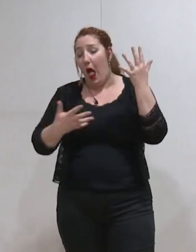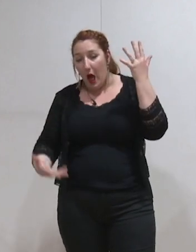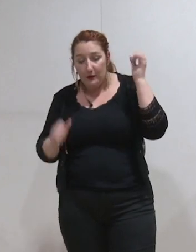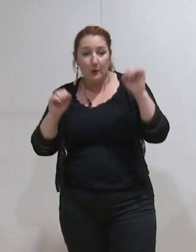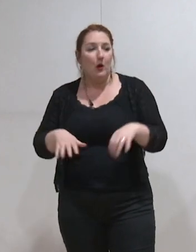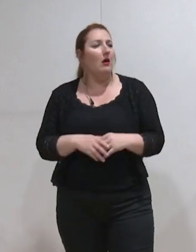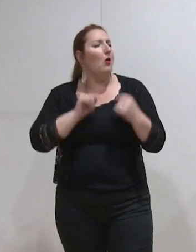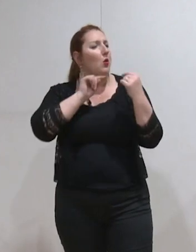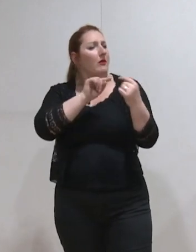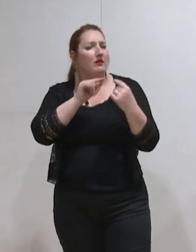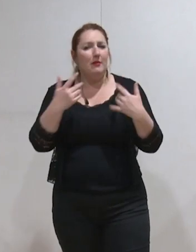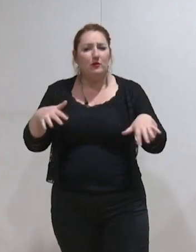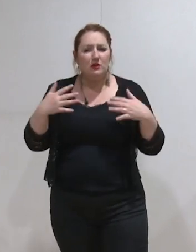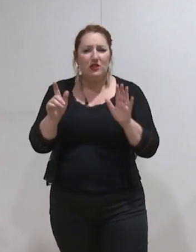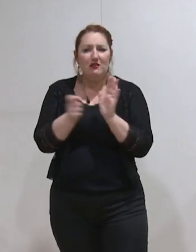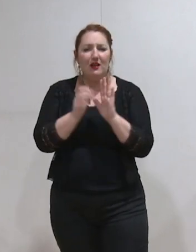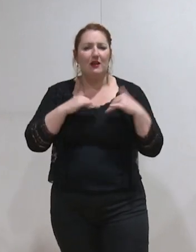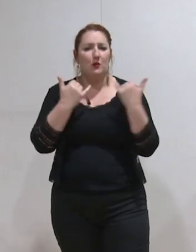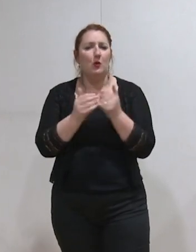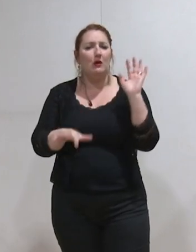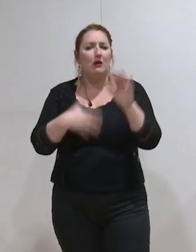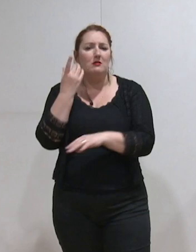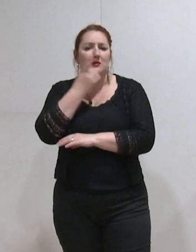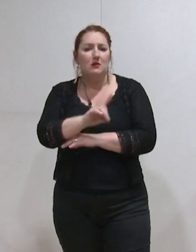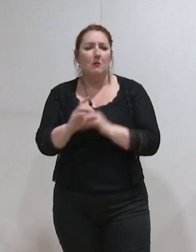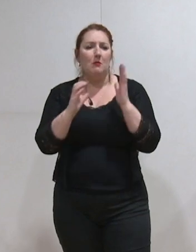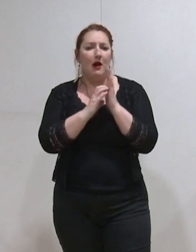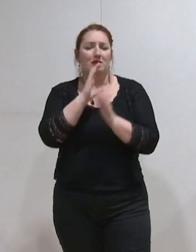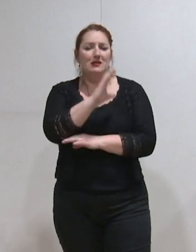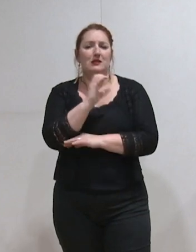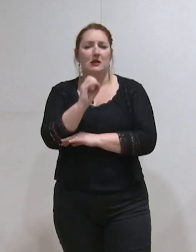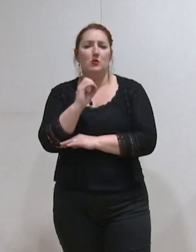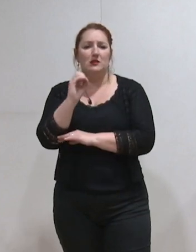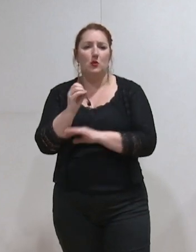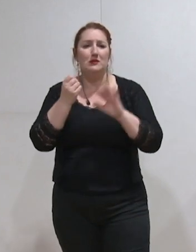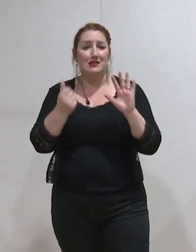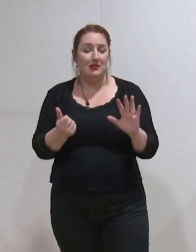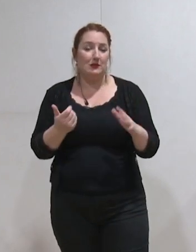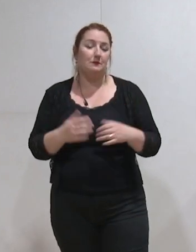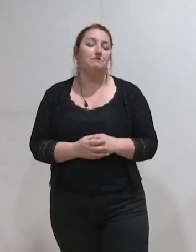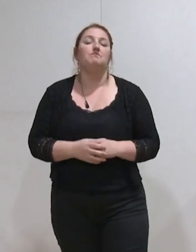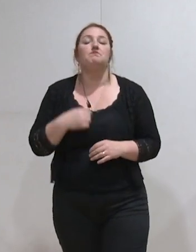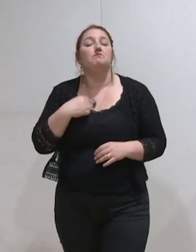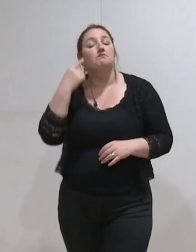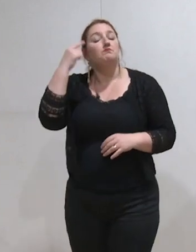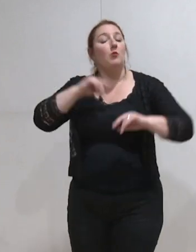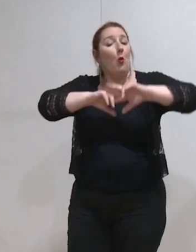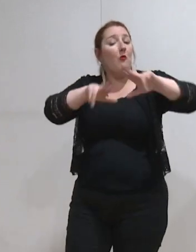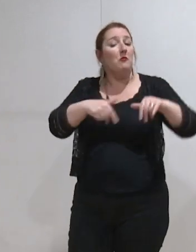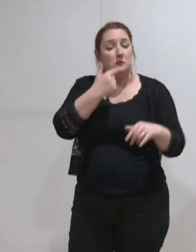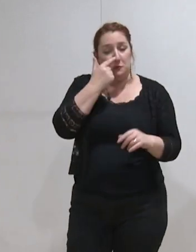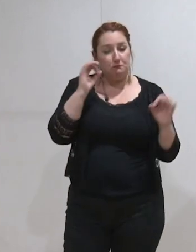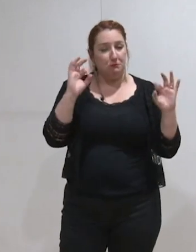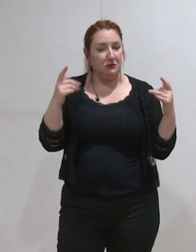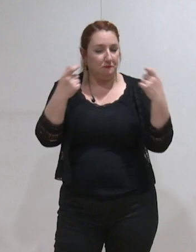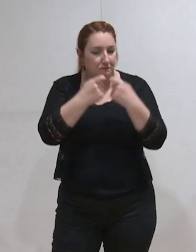ça au cours de notre réunion du 15 décembre paragraphe c006 et donc pensant trouver ces conventions savoir un